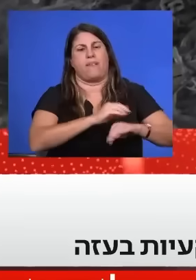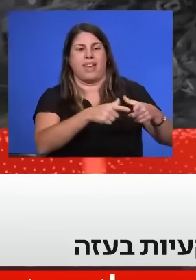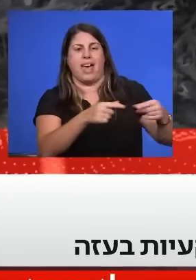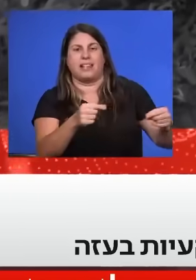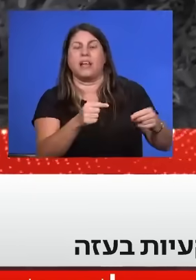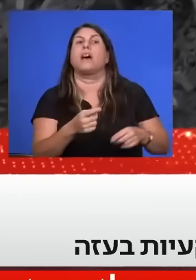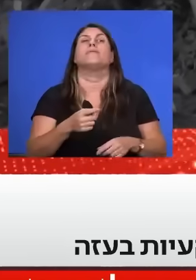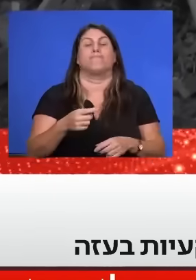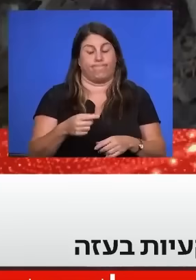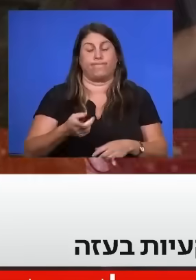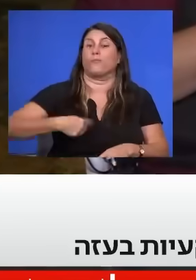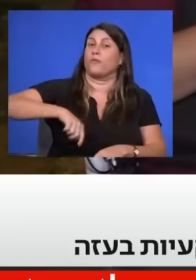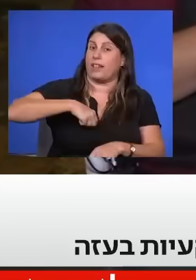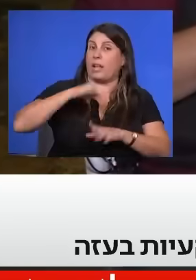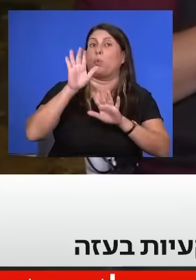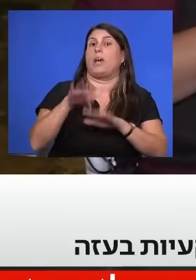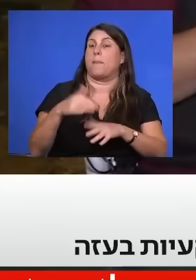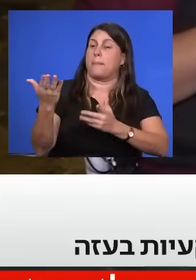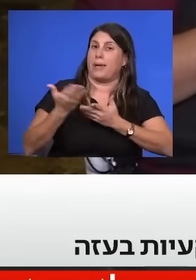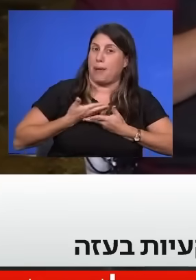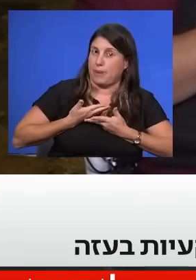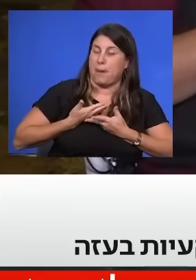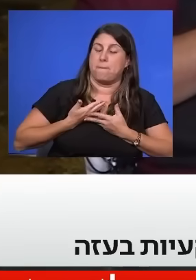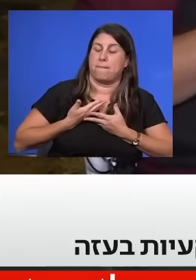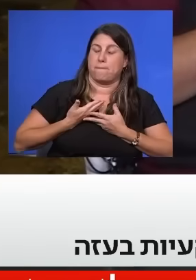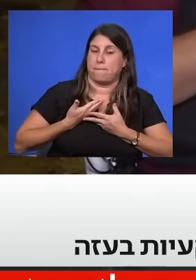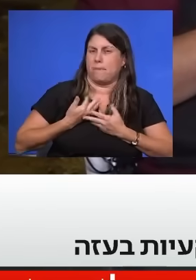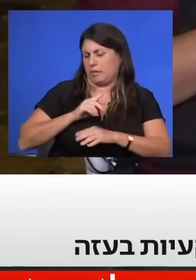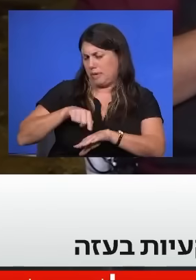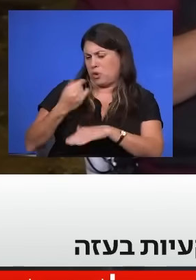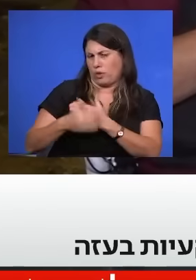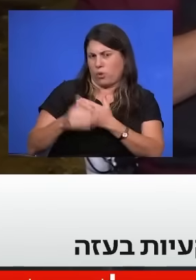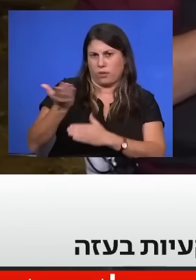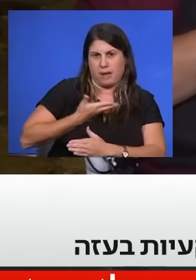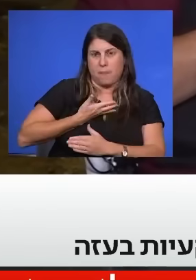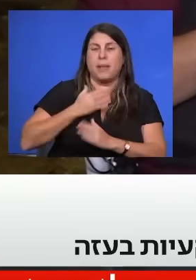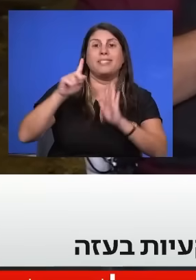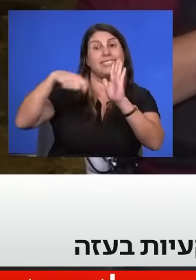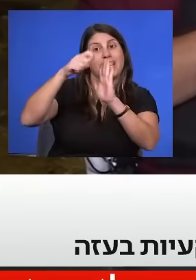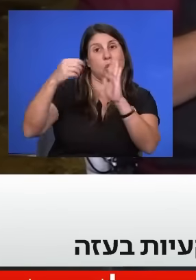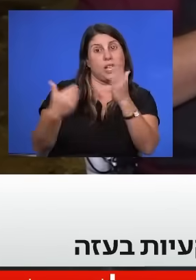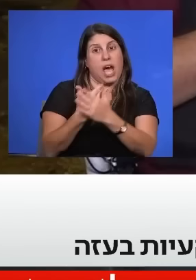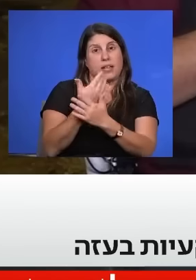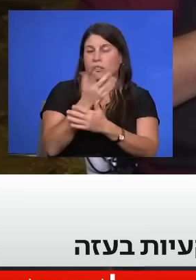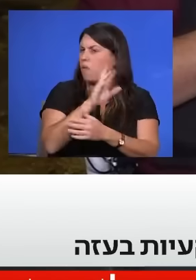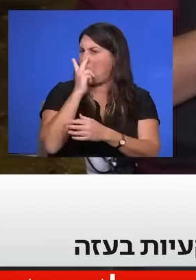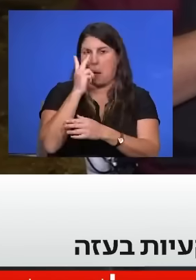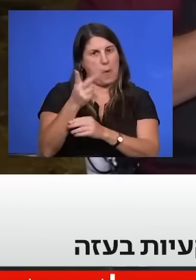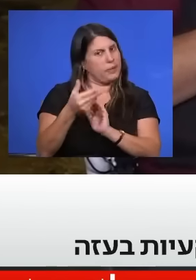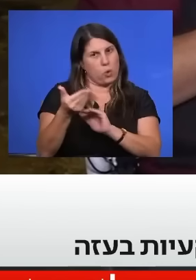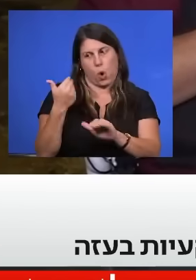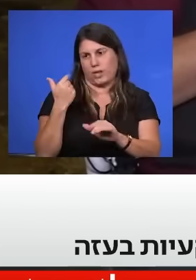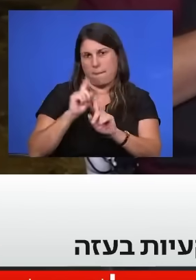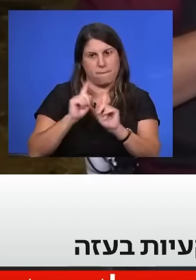גם מקבלים בשעות האחרונות סרטון חדש שלא ראינו קודם, סרטון